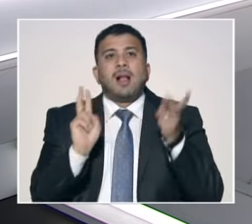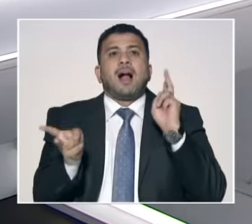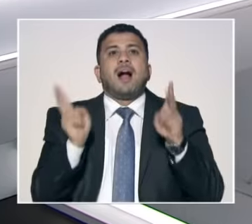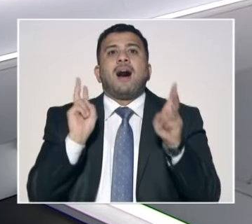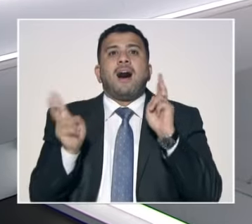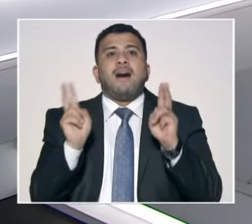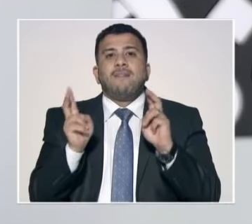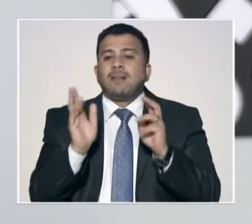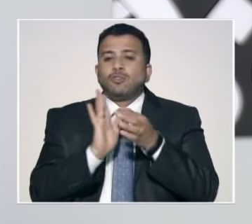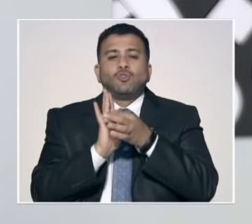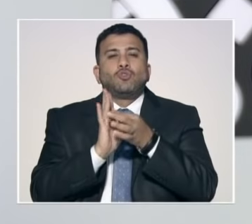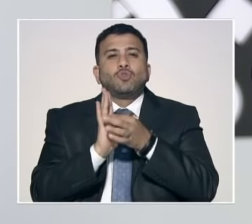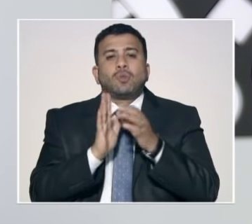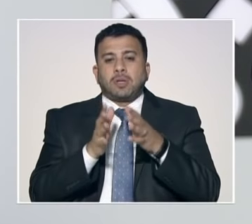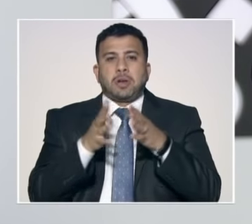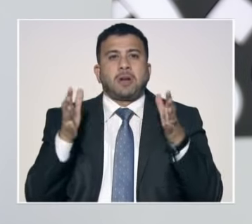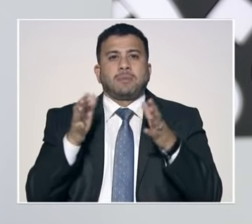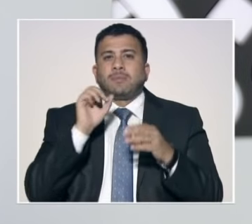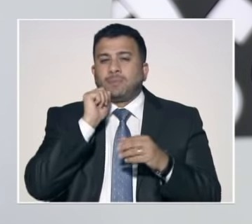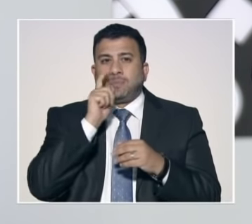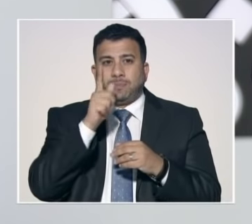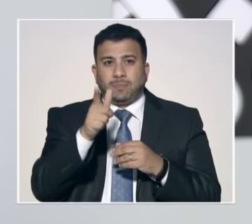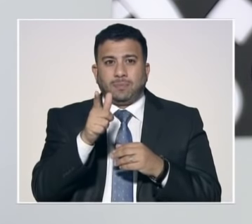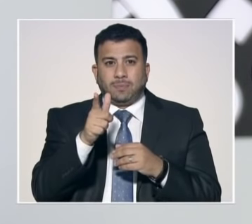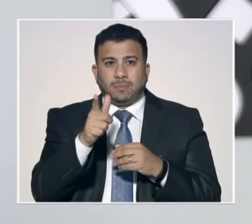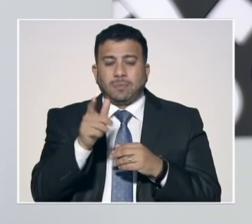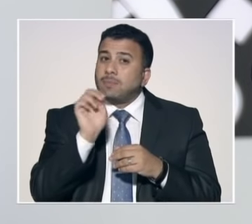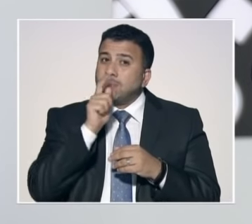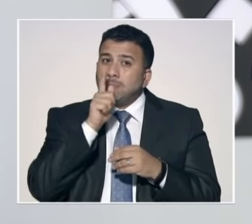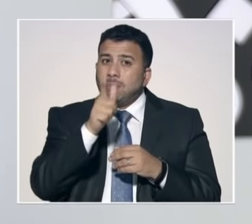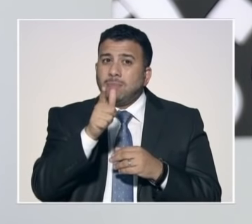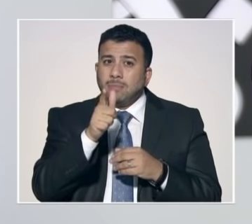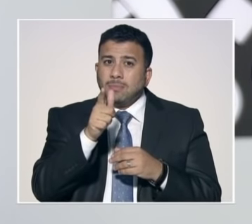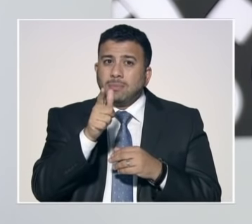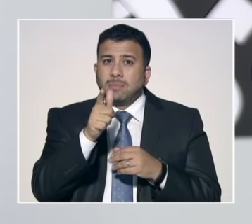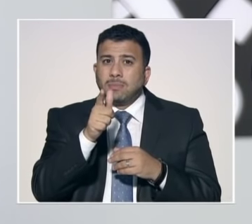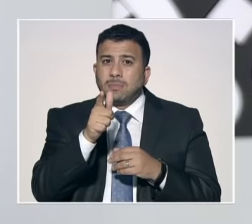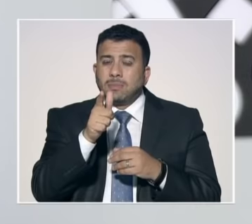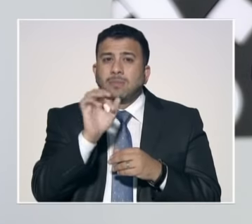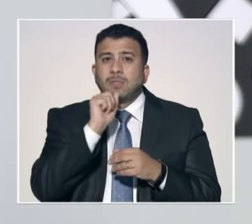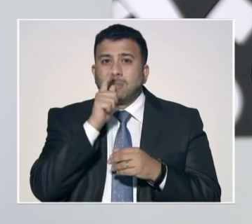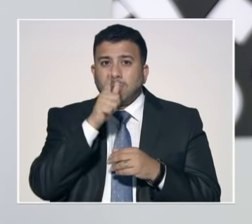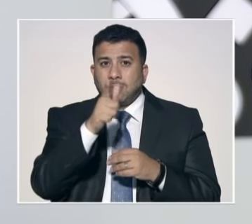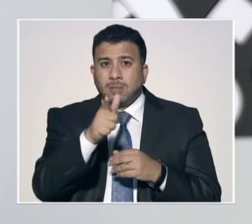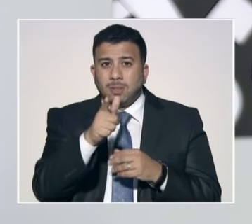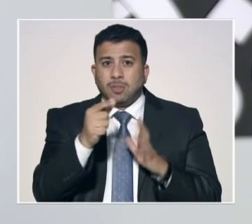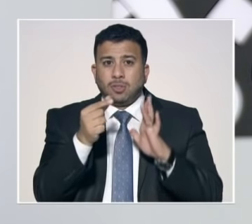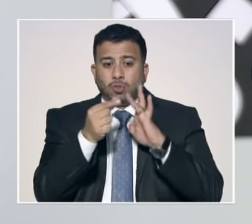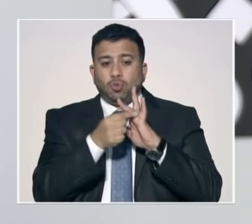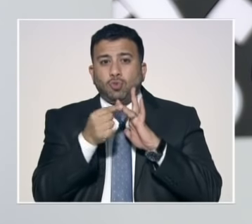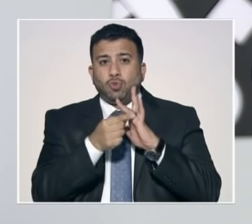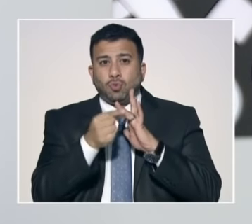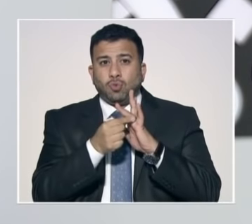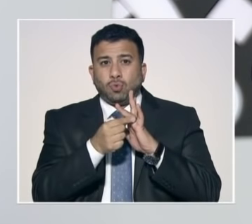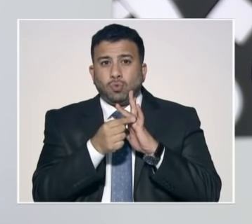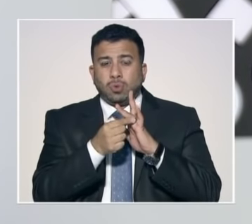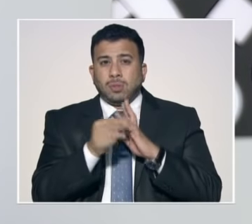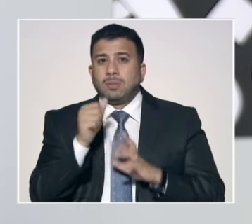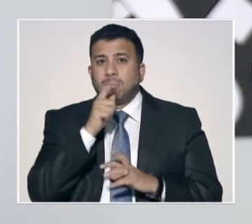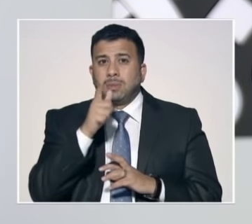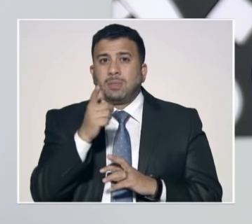الكبيرة. تقول ما حكم ذلك، وهل على المرأة إذا حصل من هذا أنها تمتنع عن زوجها حسب ما فهمت، وأن